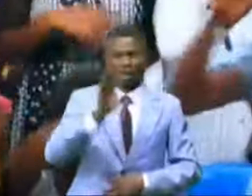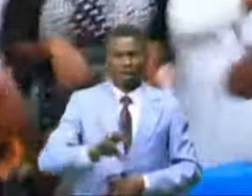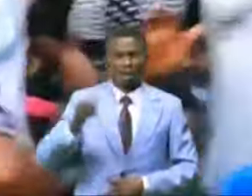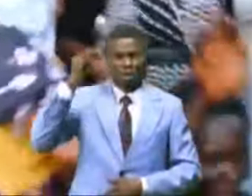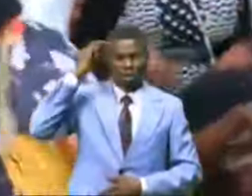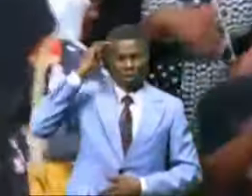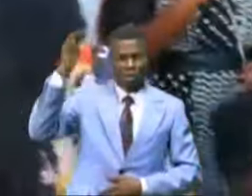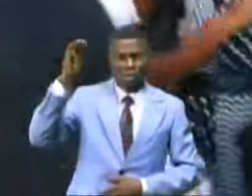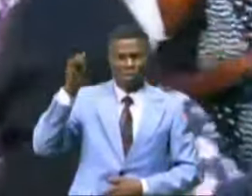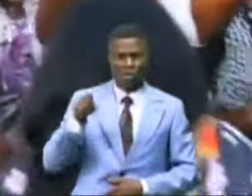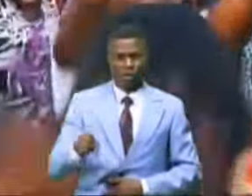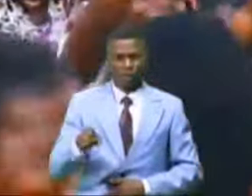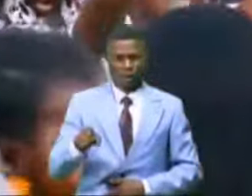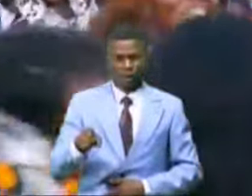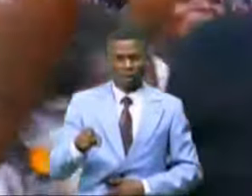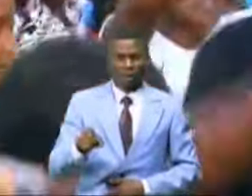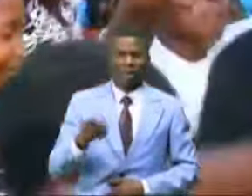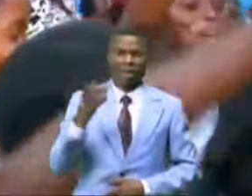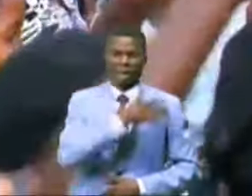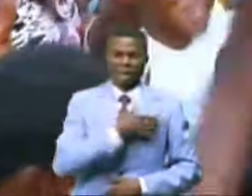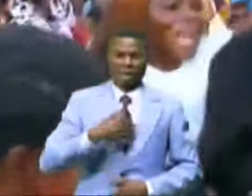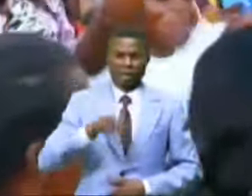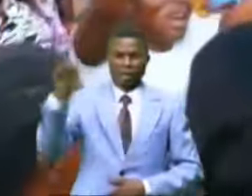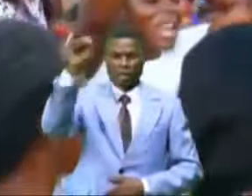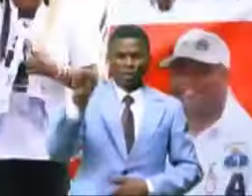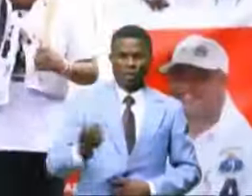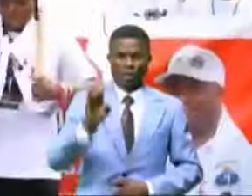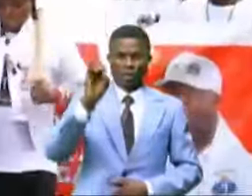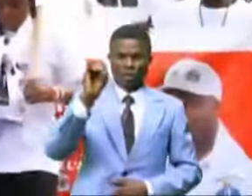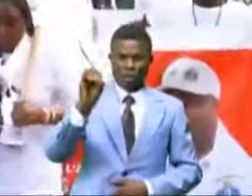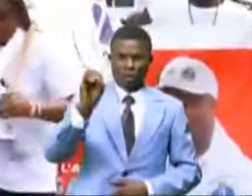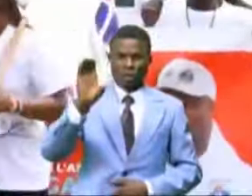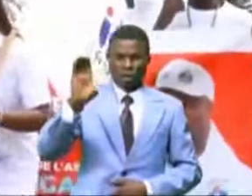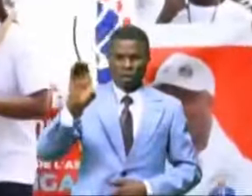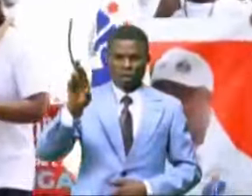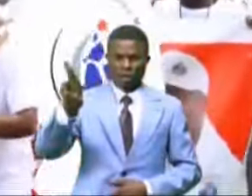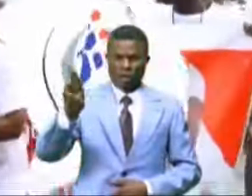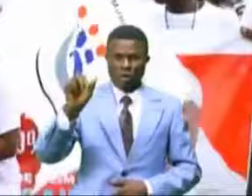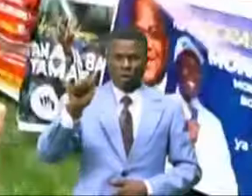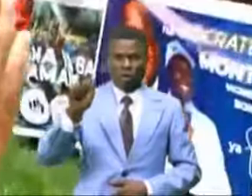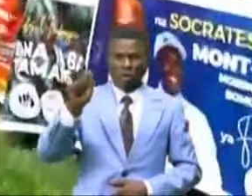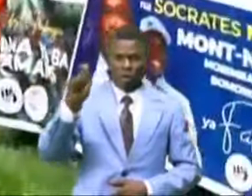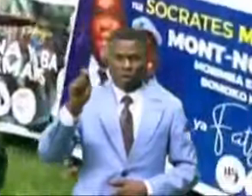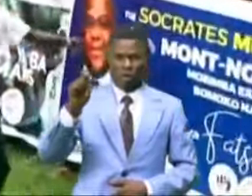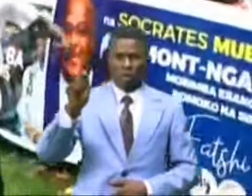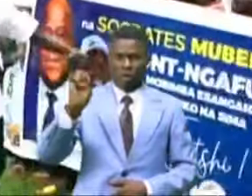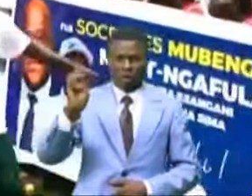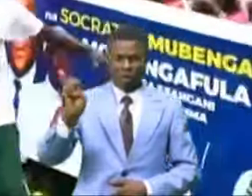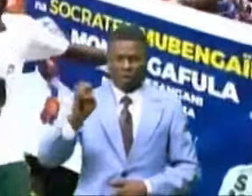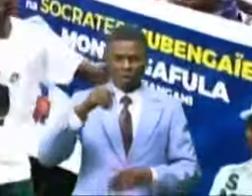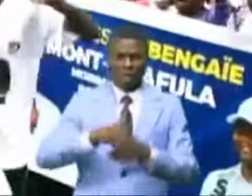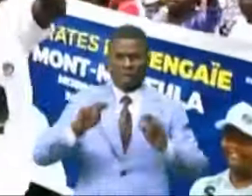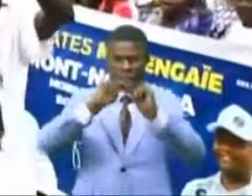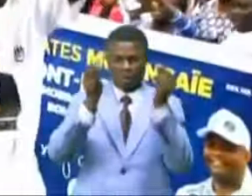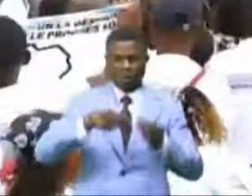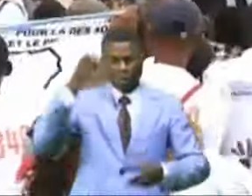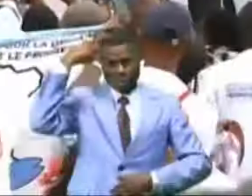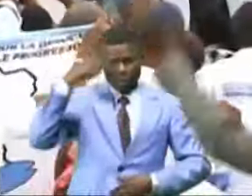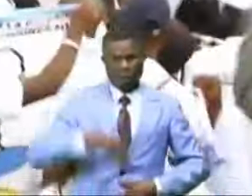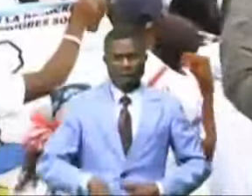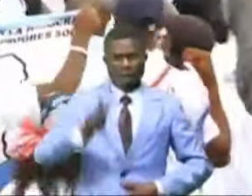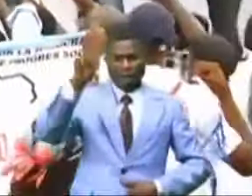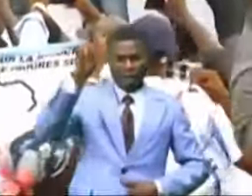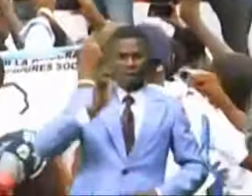Mongafula. C'est Socrate Mubengai Kamanga sur la liste UDPS Tshisekedi. Ce